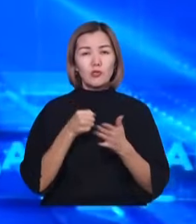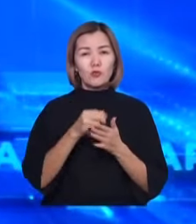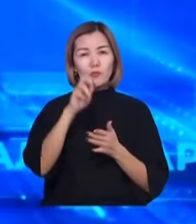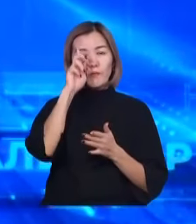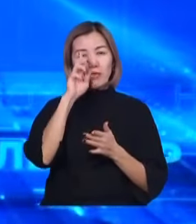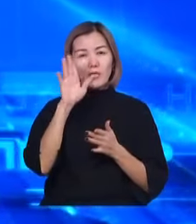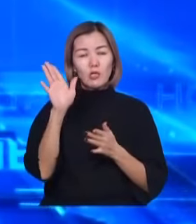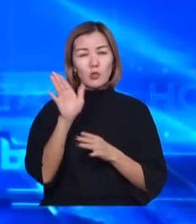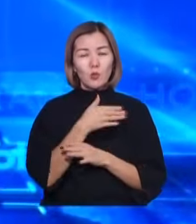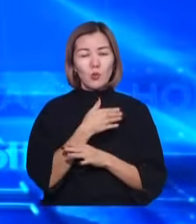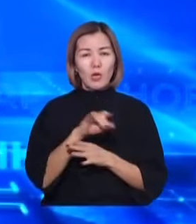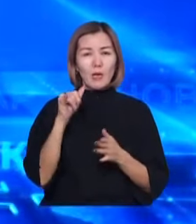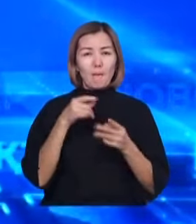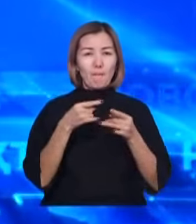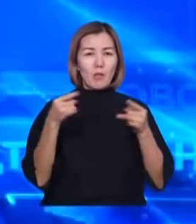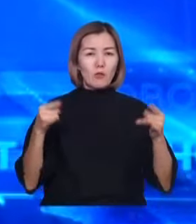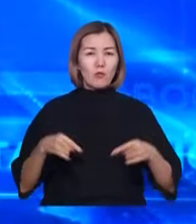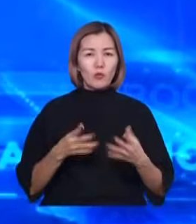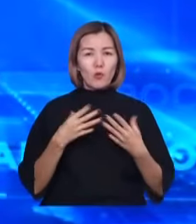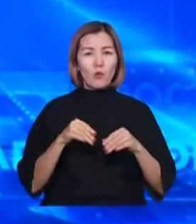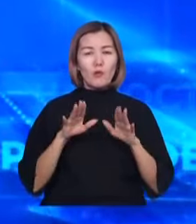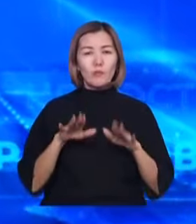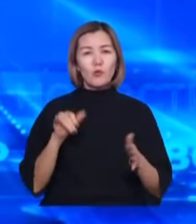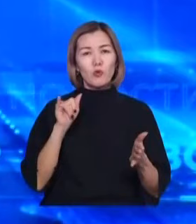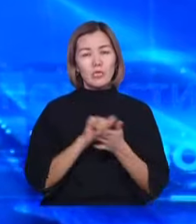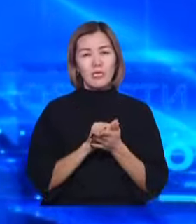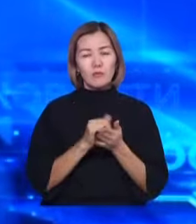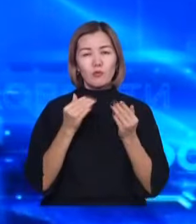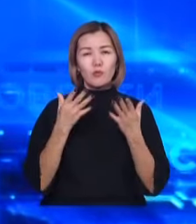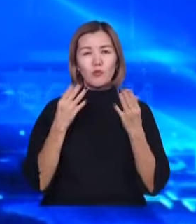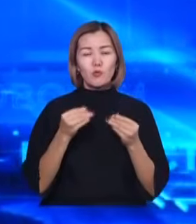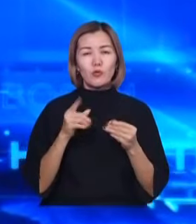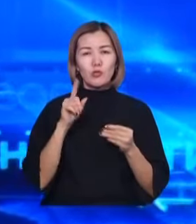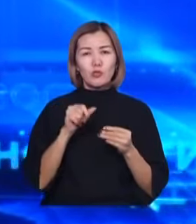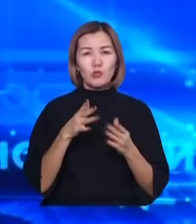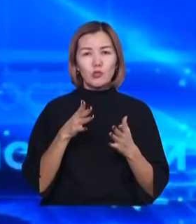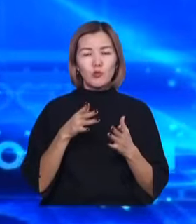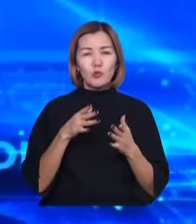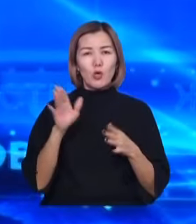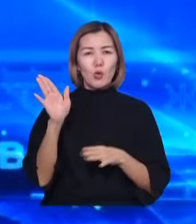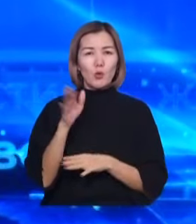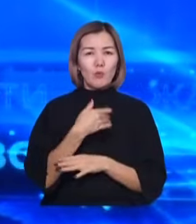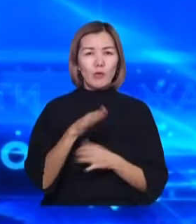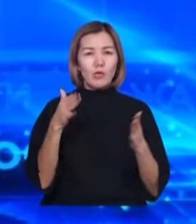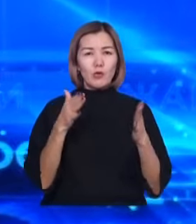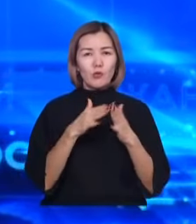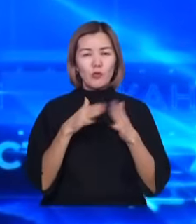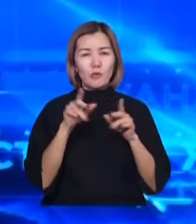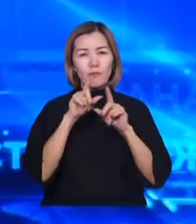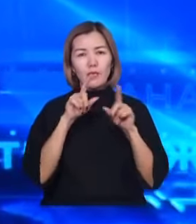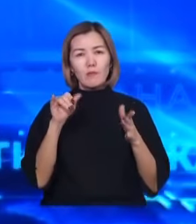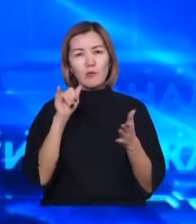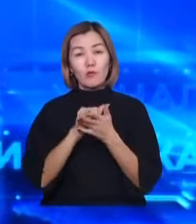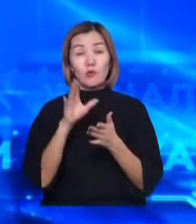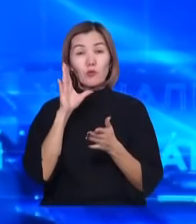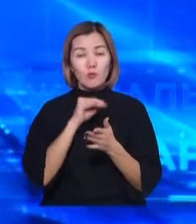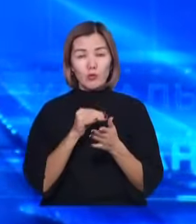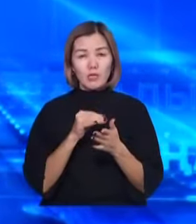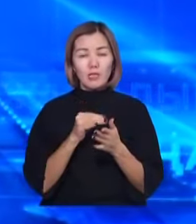500-ге жуық мемлекеттік ту балкондар мен қоғамдық орындарға ілінеді. Бүгінде өңірде 100-ге жуық көк байрақ үйлер мен мекемелерге орнатылып